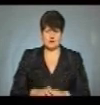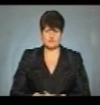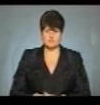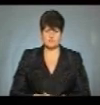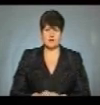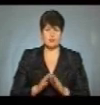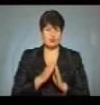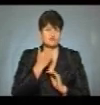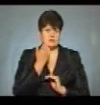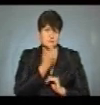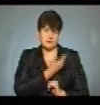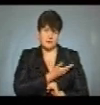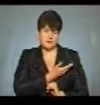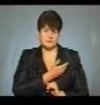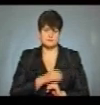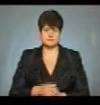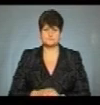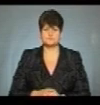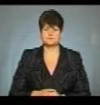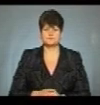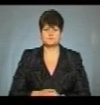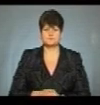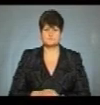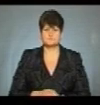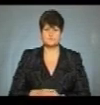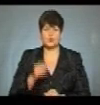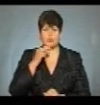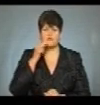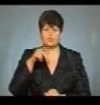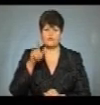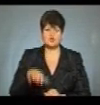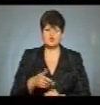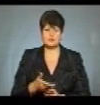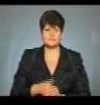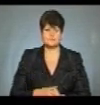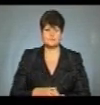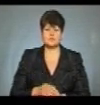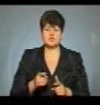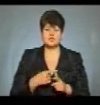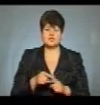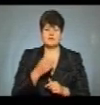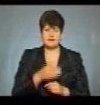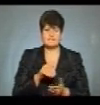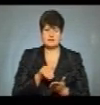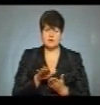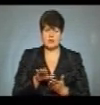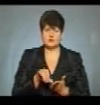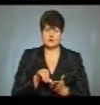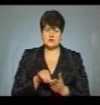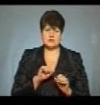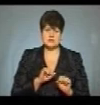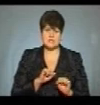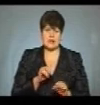Тому прошу запитати мого підзахисника. Обвинувачений. Чи ви відмовляєтесь від участі